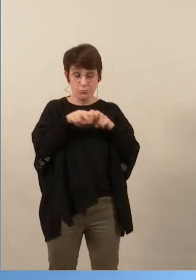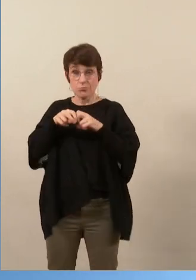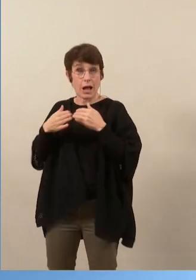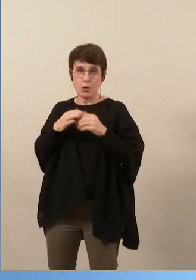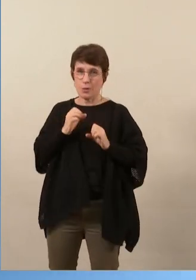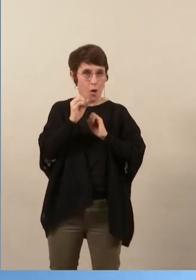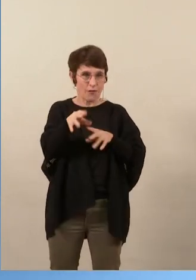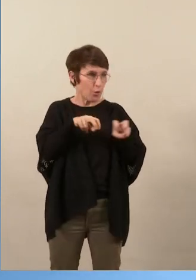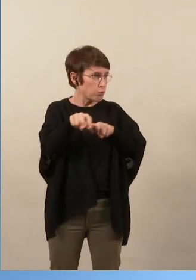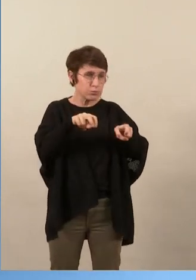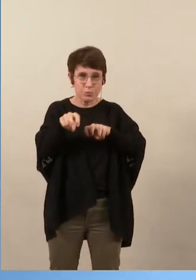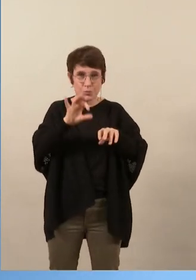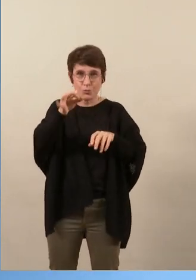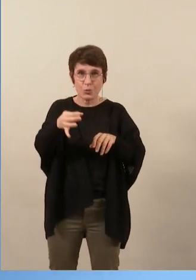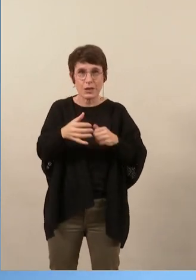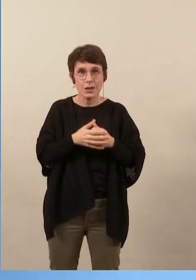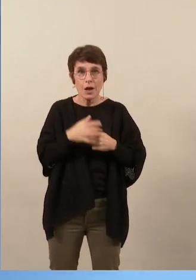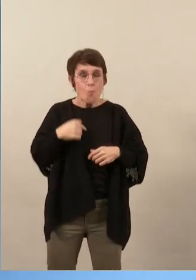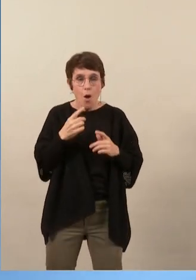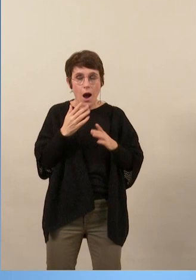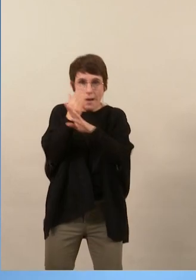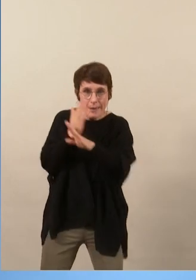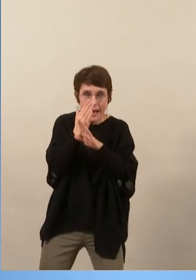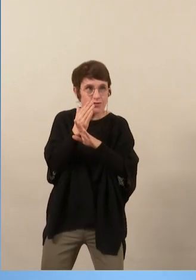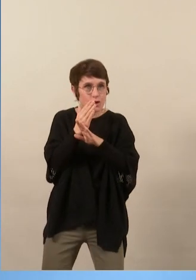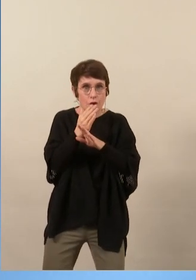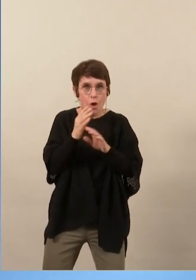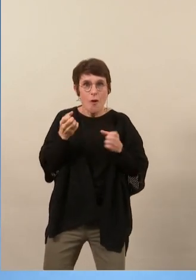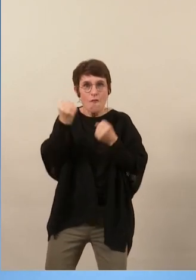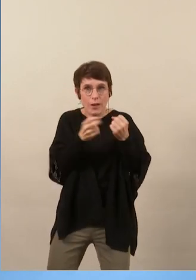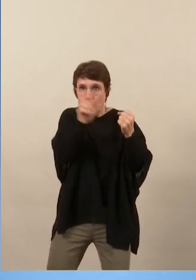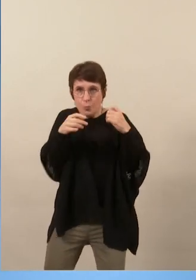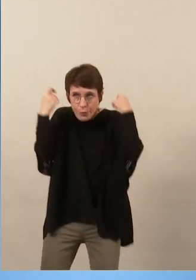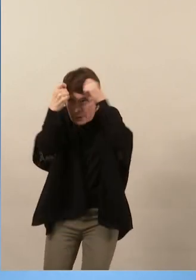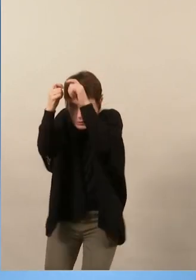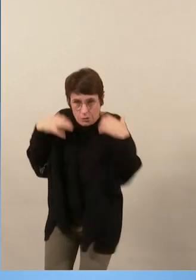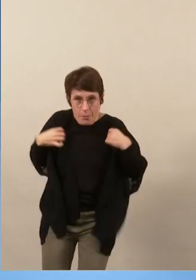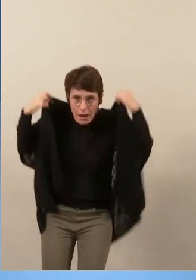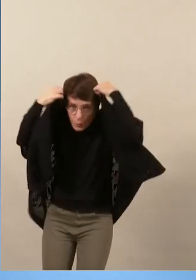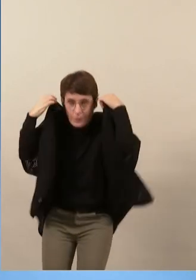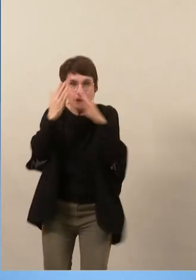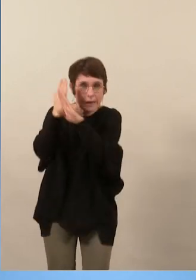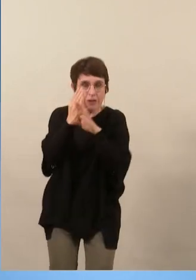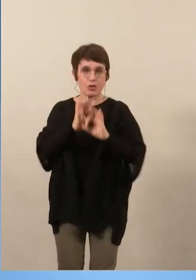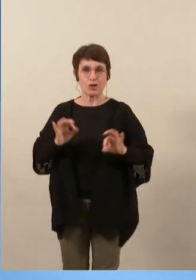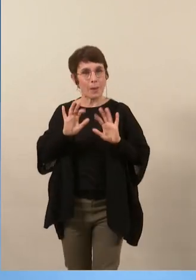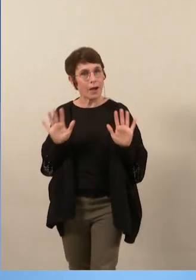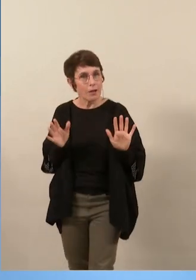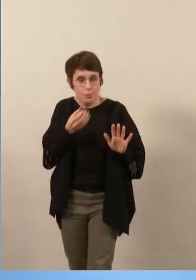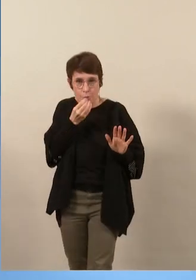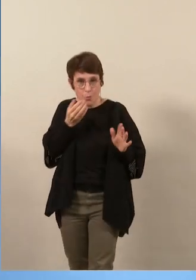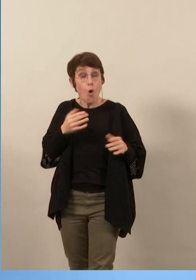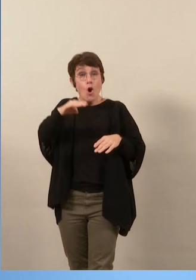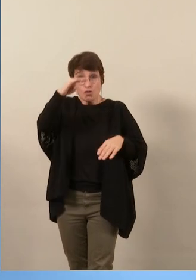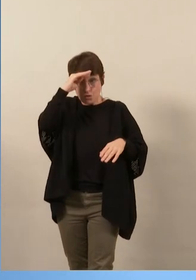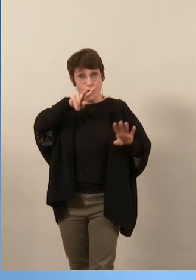j'utilisais je me je sors pas avec une couverture dans le coffre de la voiture je rappelle que je n'ai pas de chauffeur qui me soit àtitré il n'y a pas de chauffeur